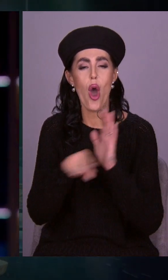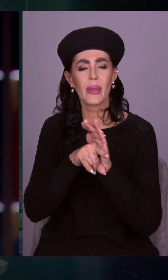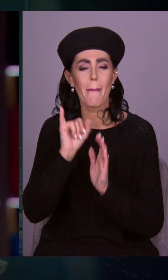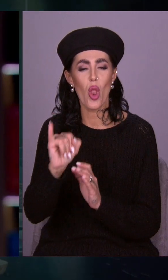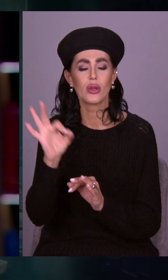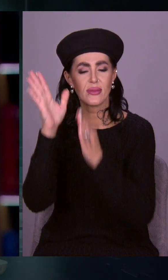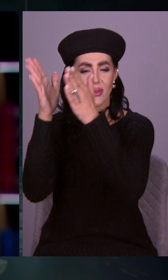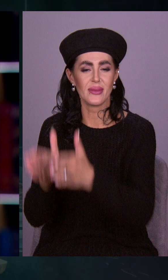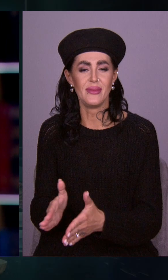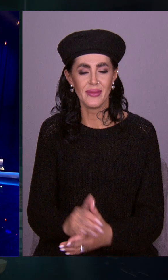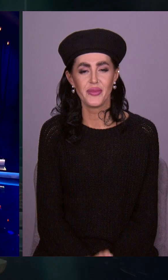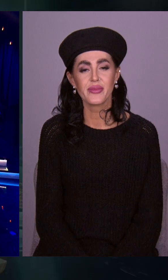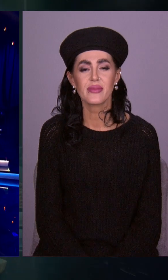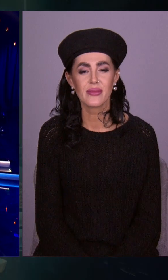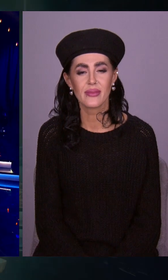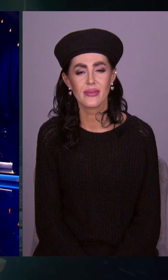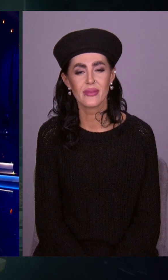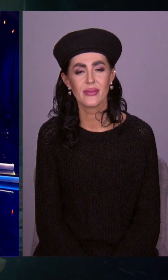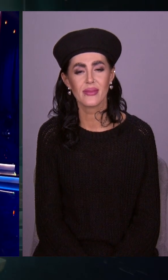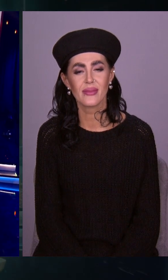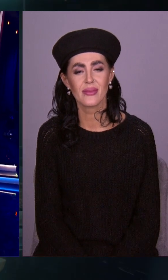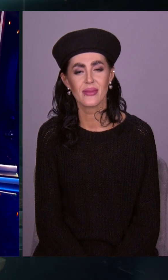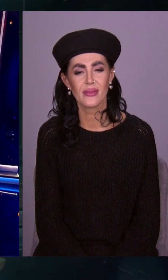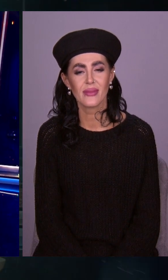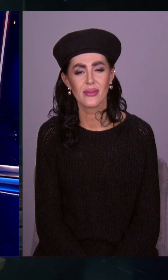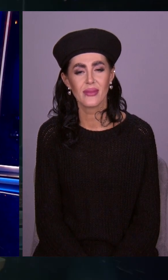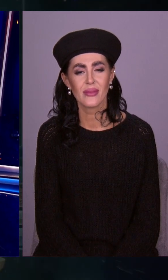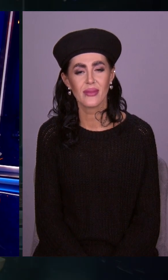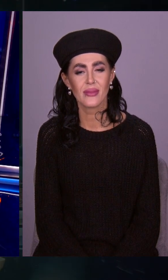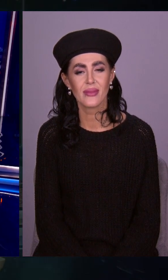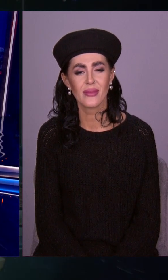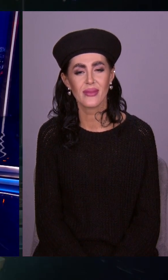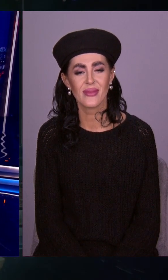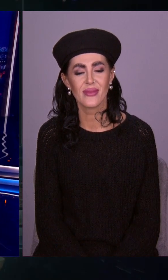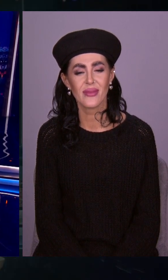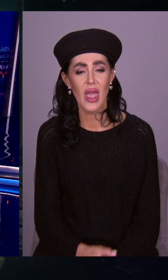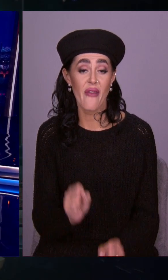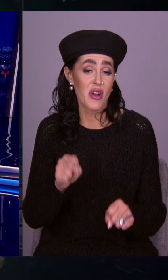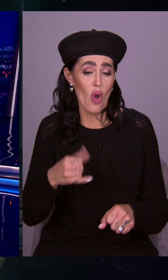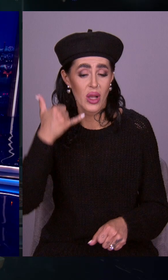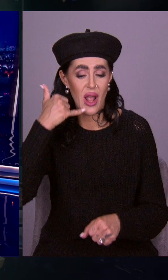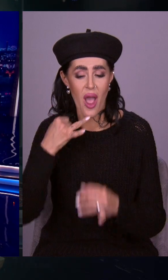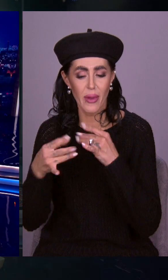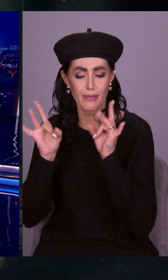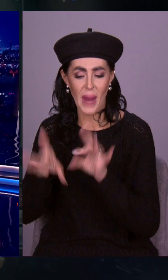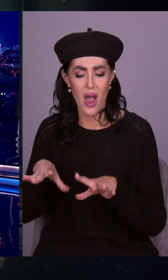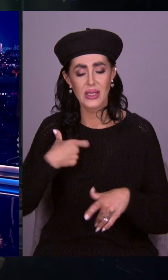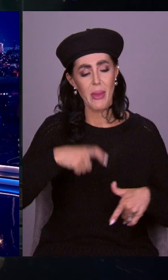Коментар. Так, коментар. Скинув. Так. Мабуть, ми є голова. Червону папку не будемо, це з матюками.